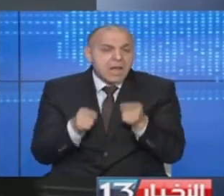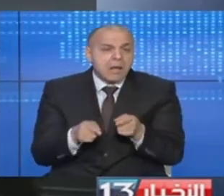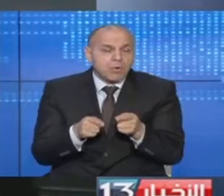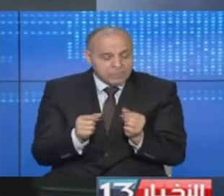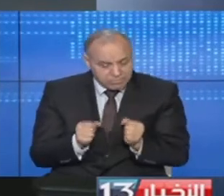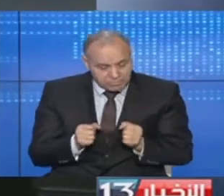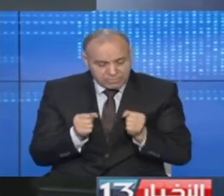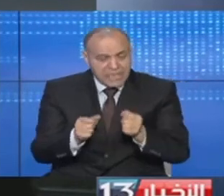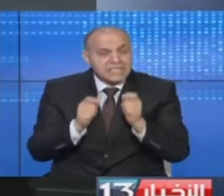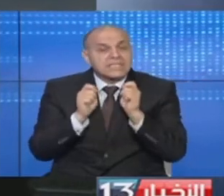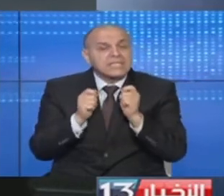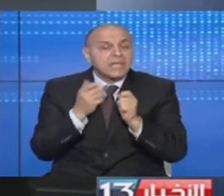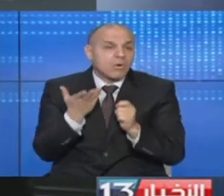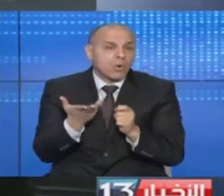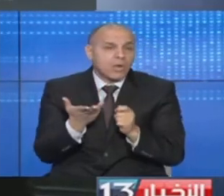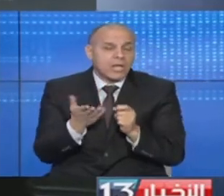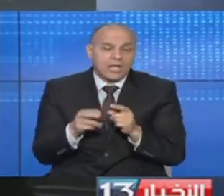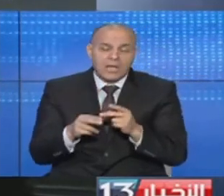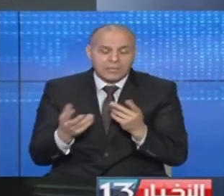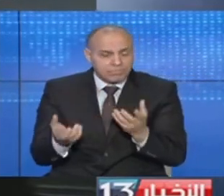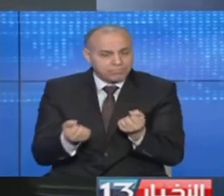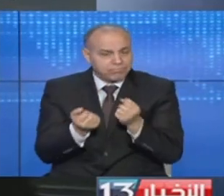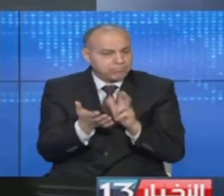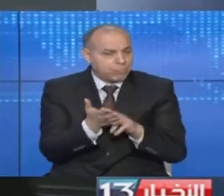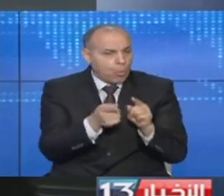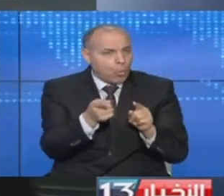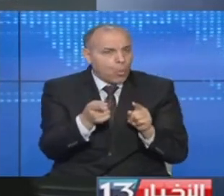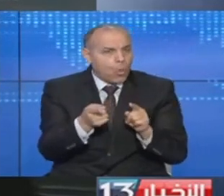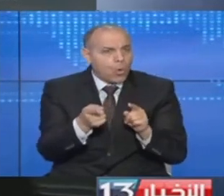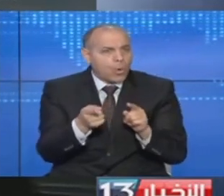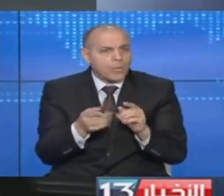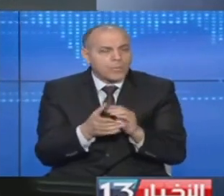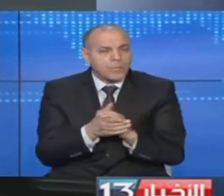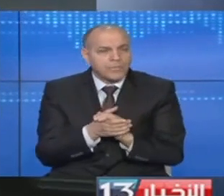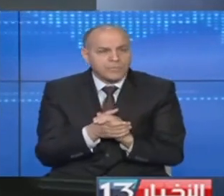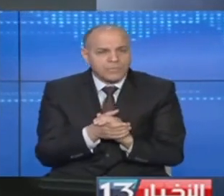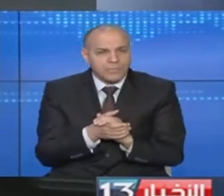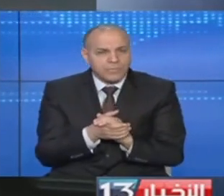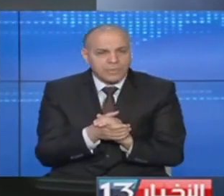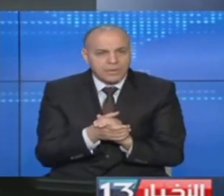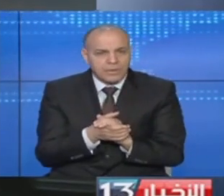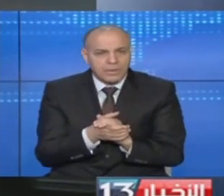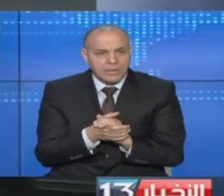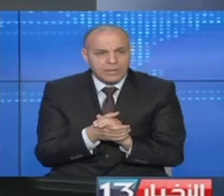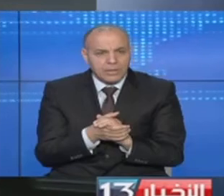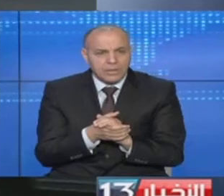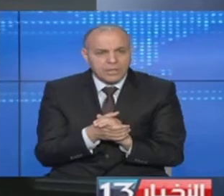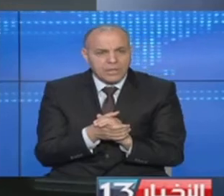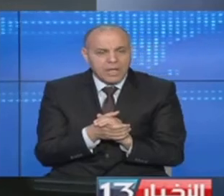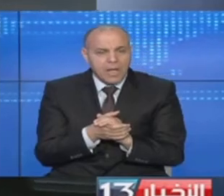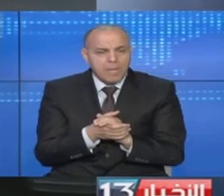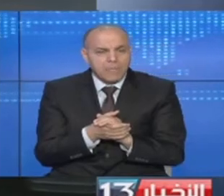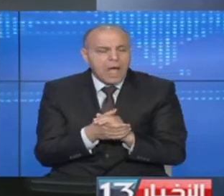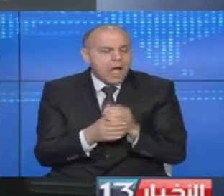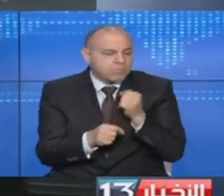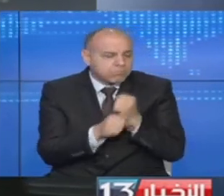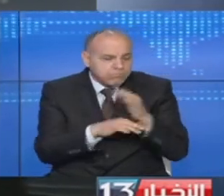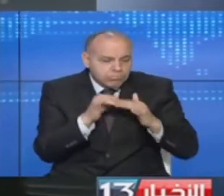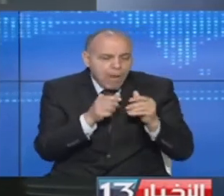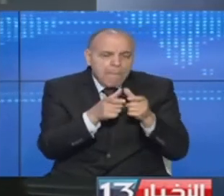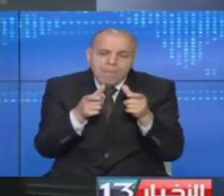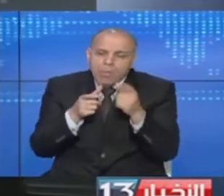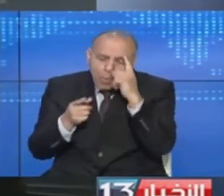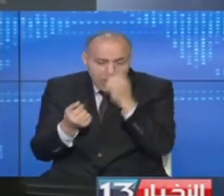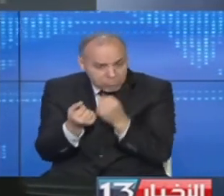بد من إرادة سياسية تثمن تثمن الموارد الإنشائية